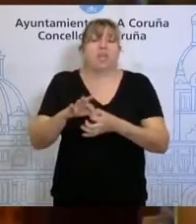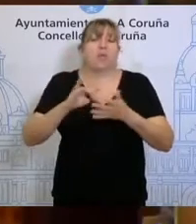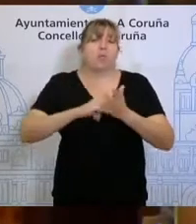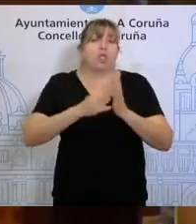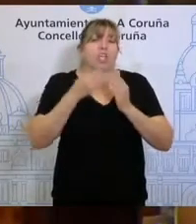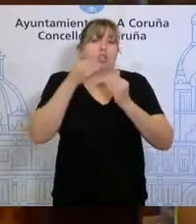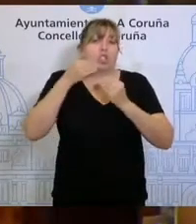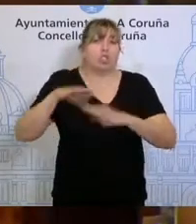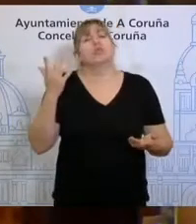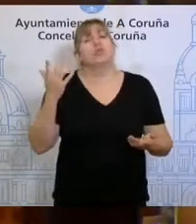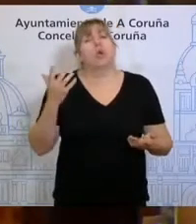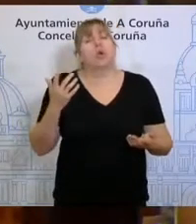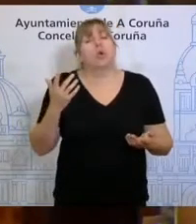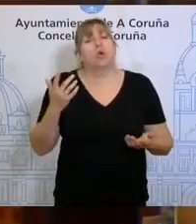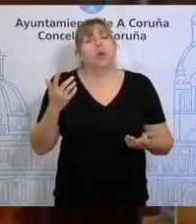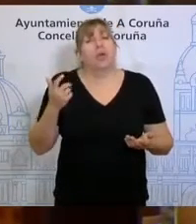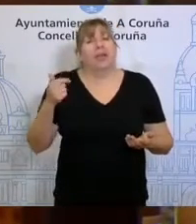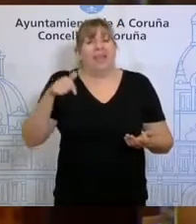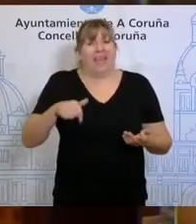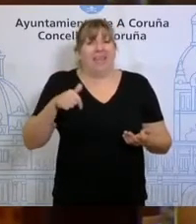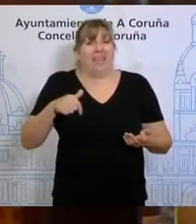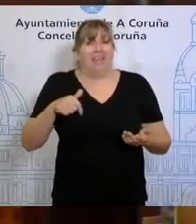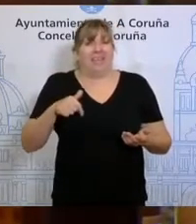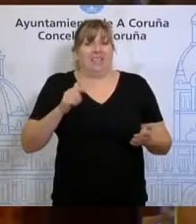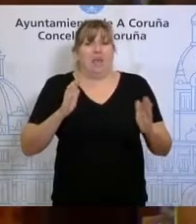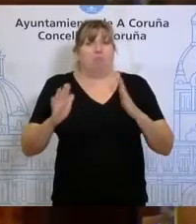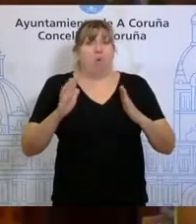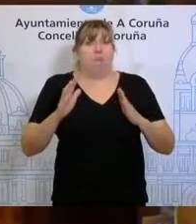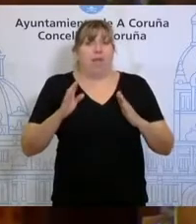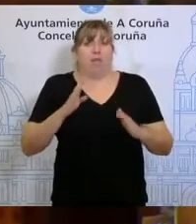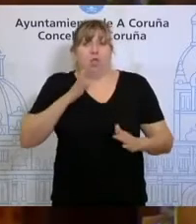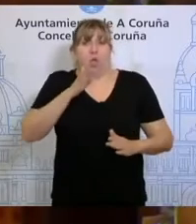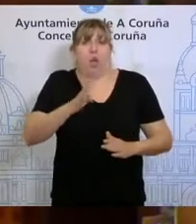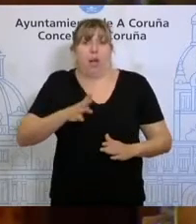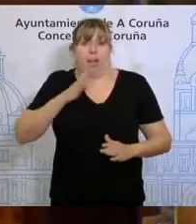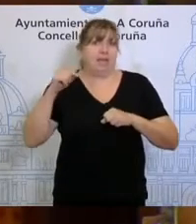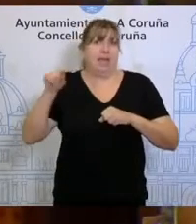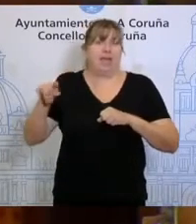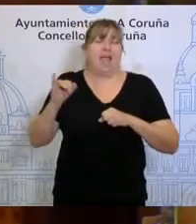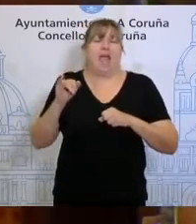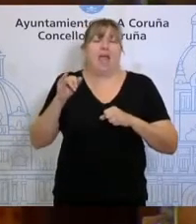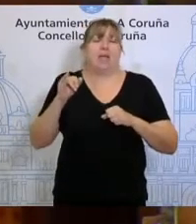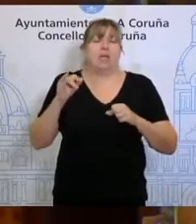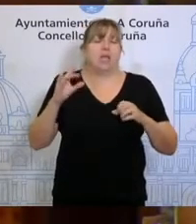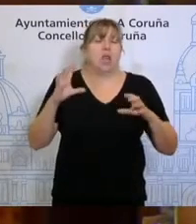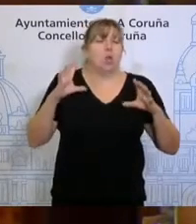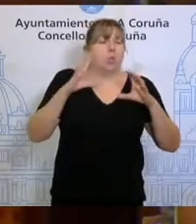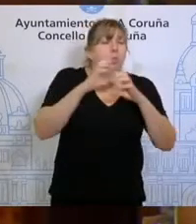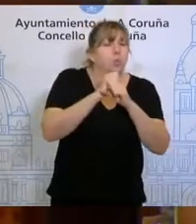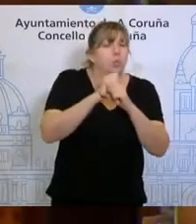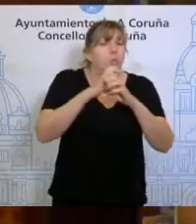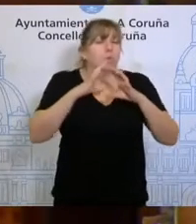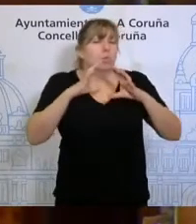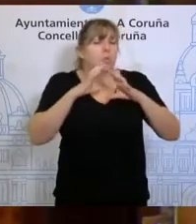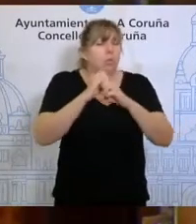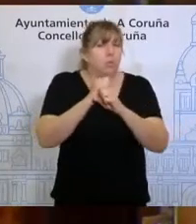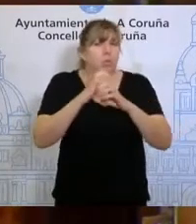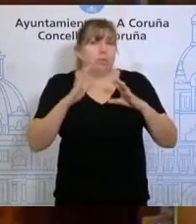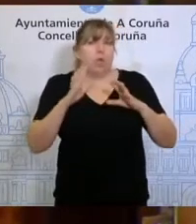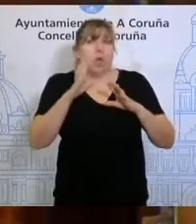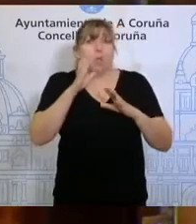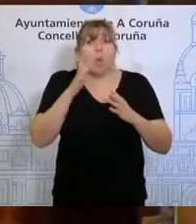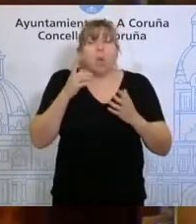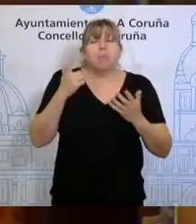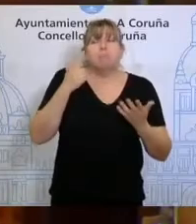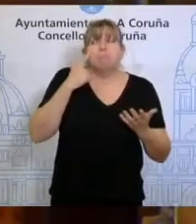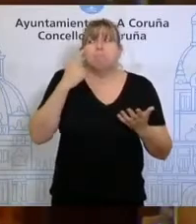Partido Socialista na cidade. Neste mandato hai luces e sombras a este respecto. Nos detectamos sinais de